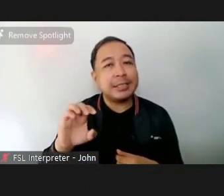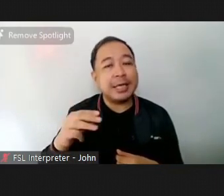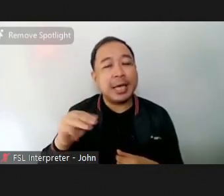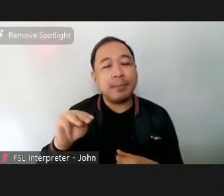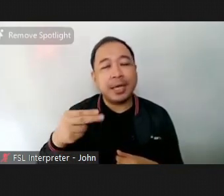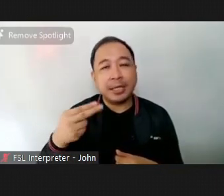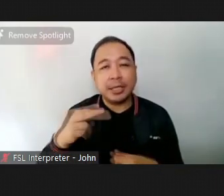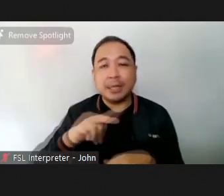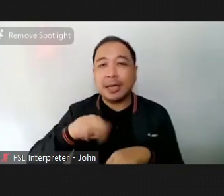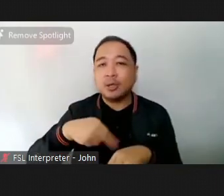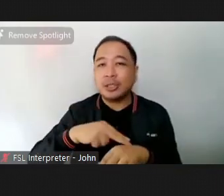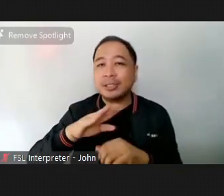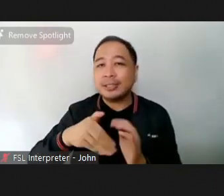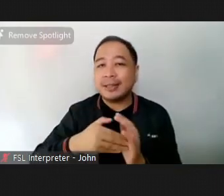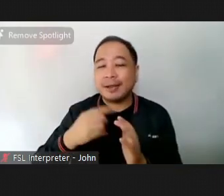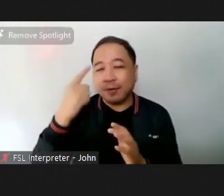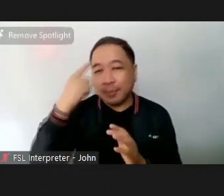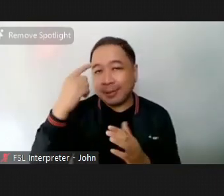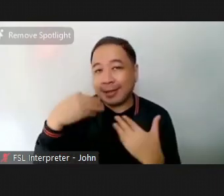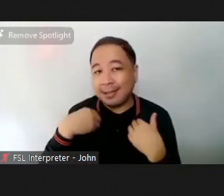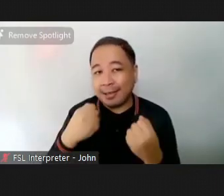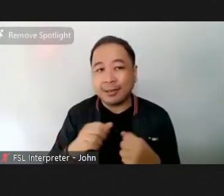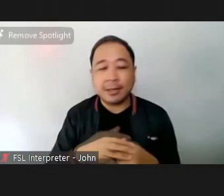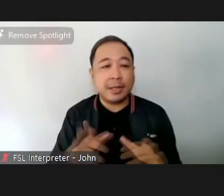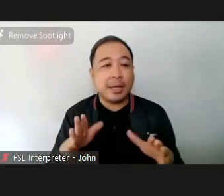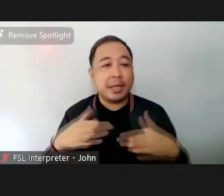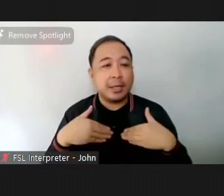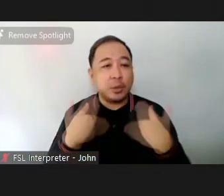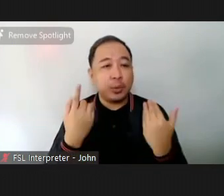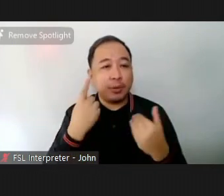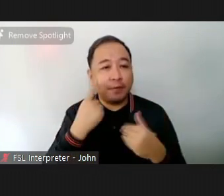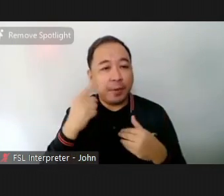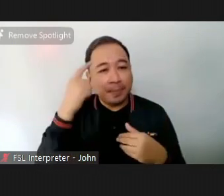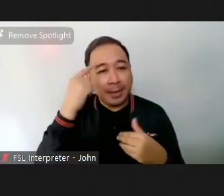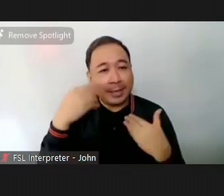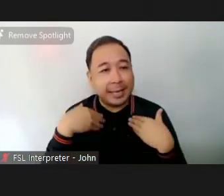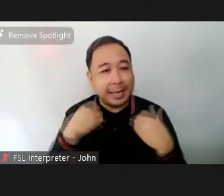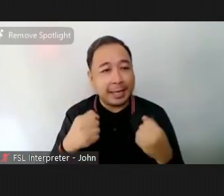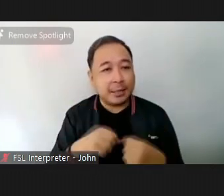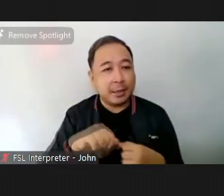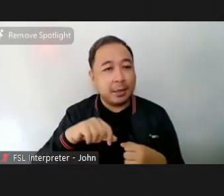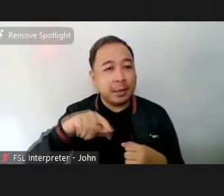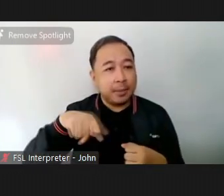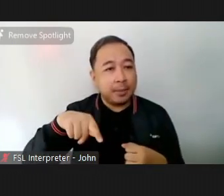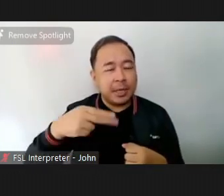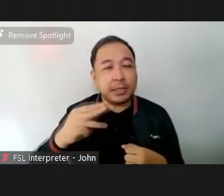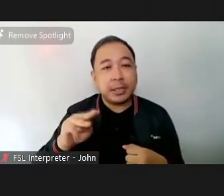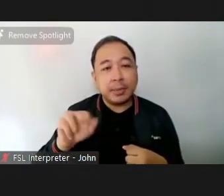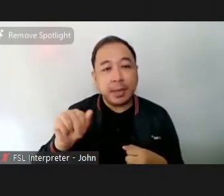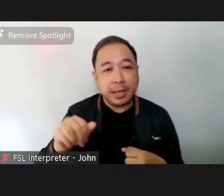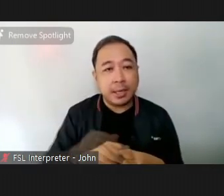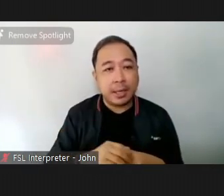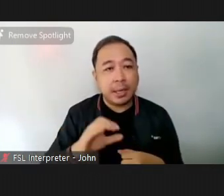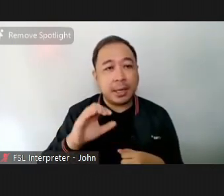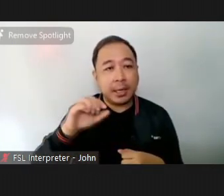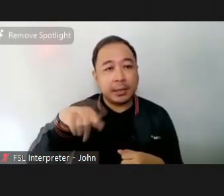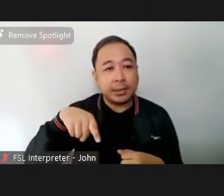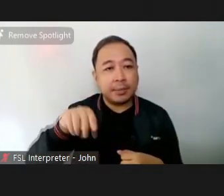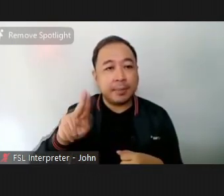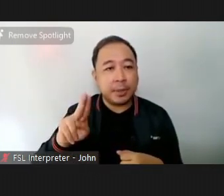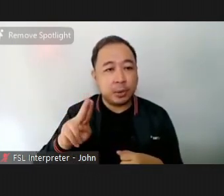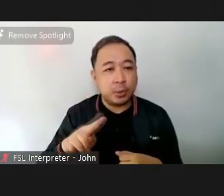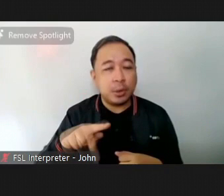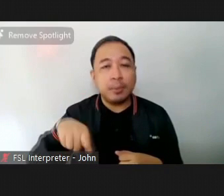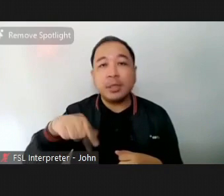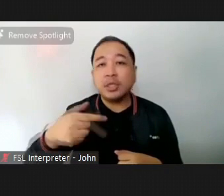Mental Health, and next is the Youth for Mental Health, next is the PMHA, and the CPU-PGH. Kung nakikita